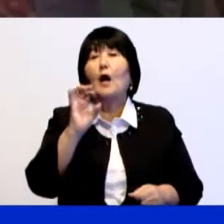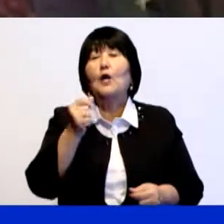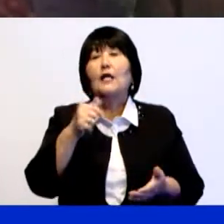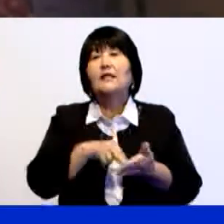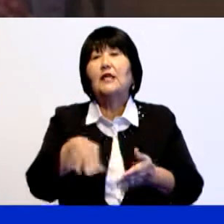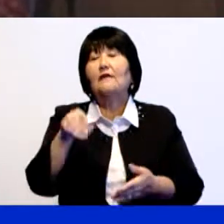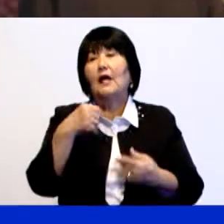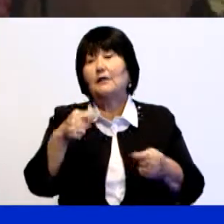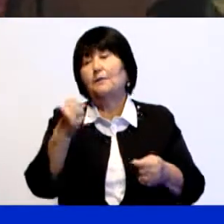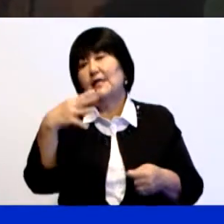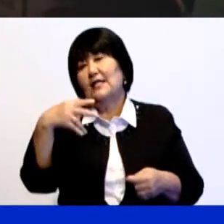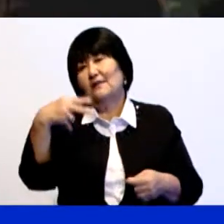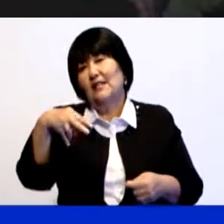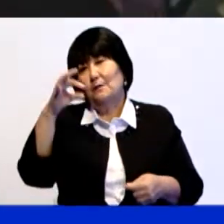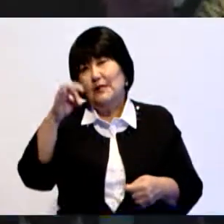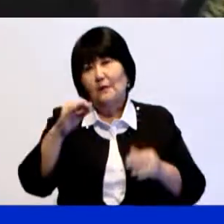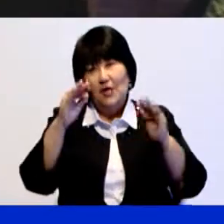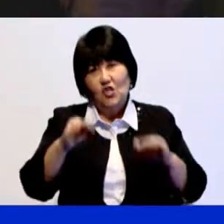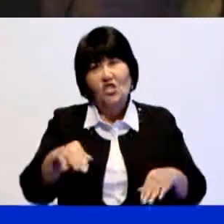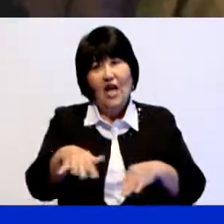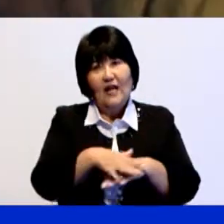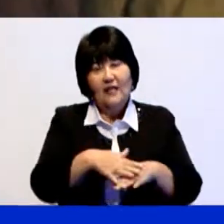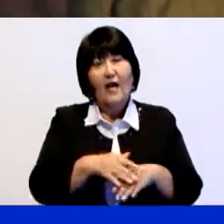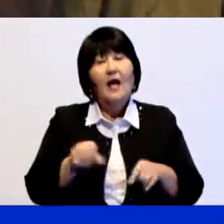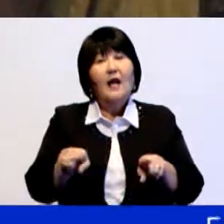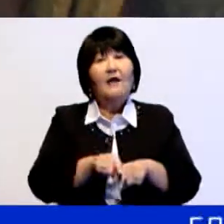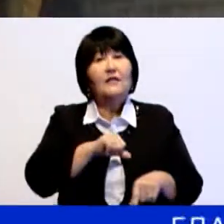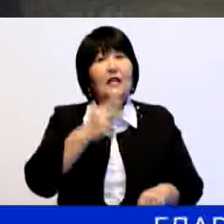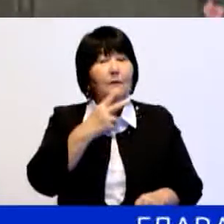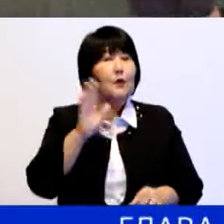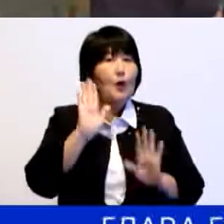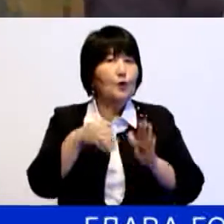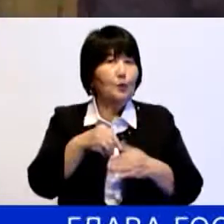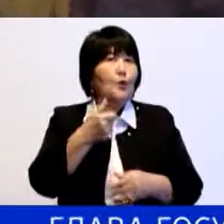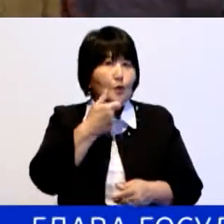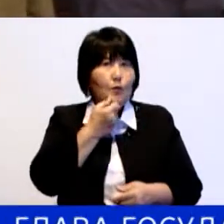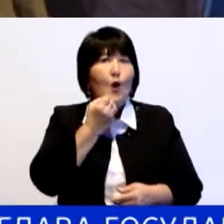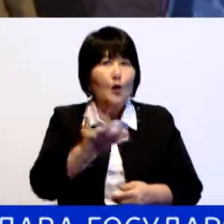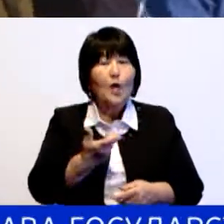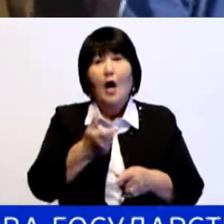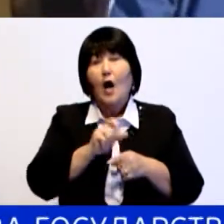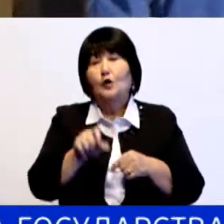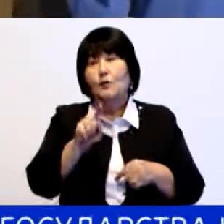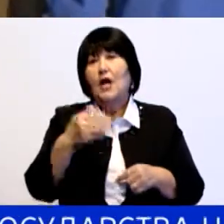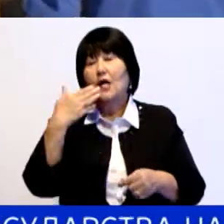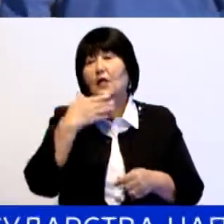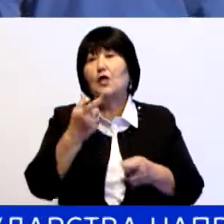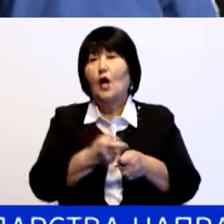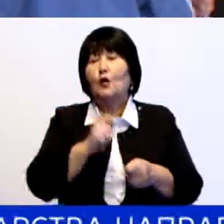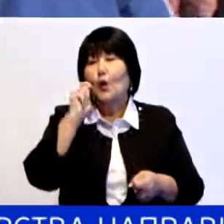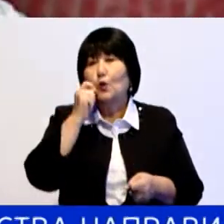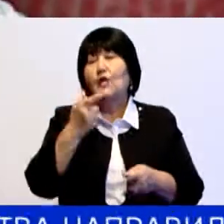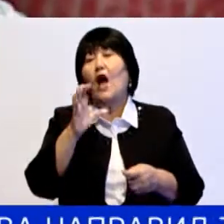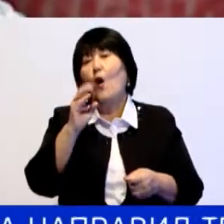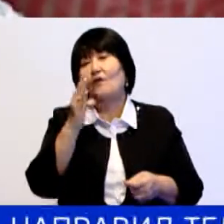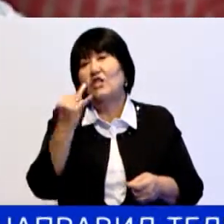на все продукты на 15-20 процентов ниже рыночных Как вы сами видите спрос очень хороший в особенности на рис картошку лук и